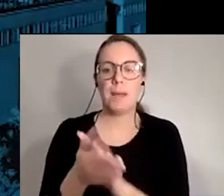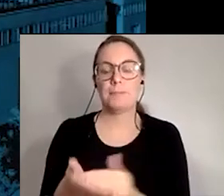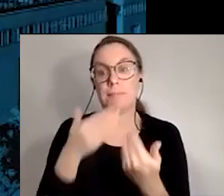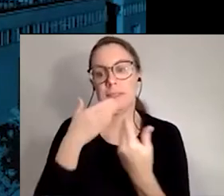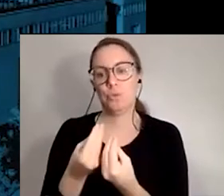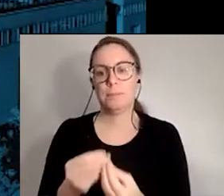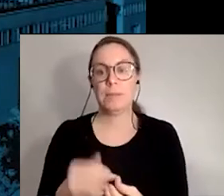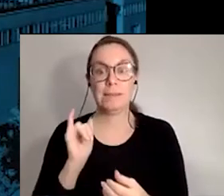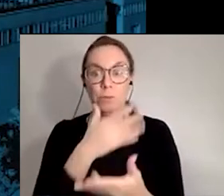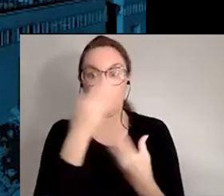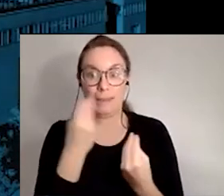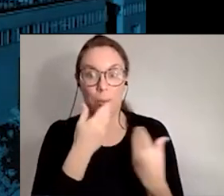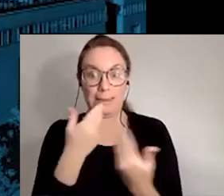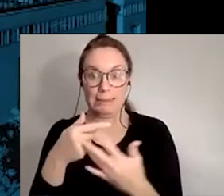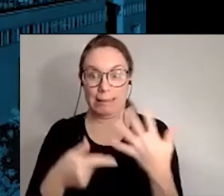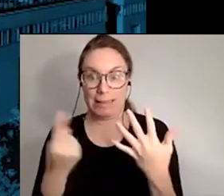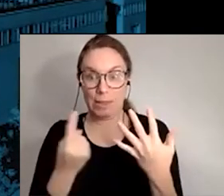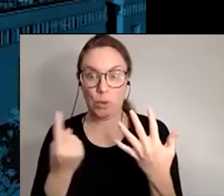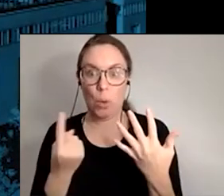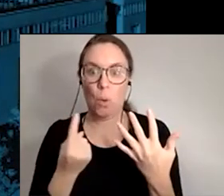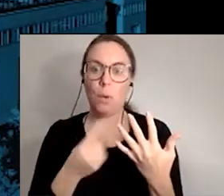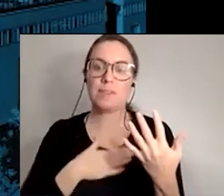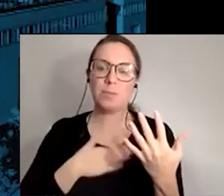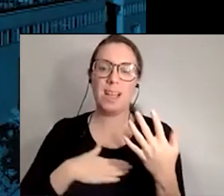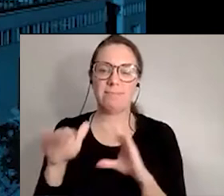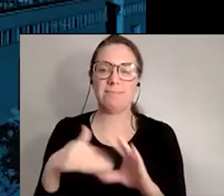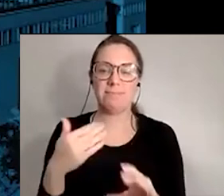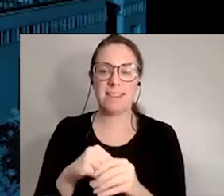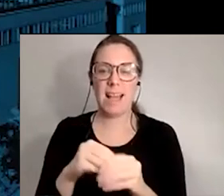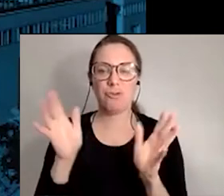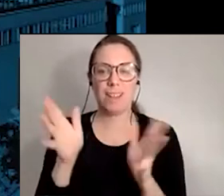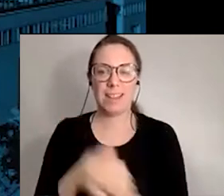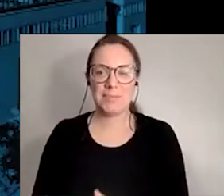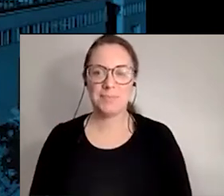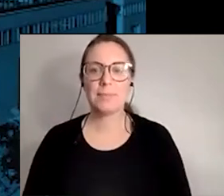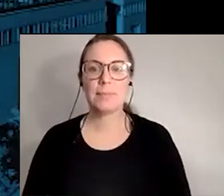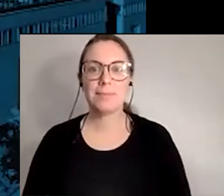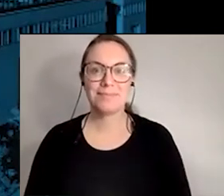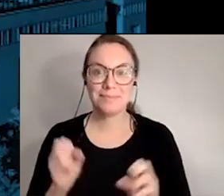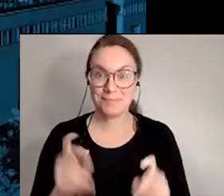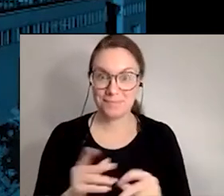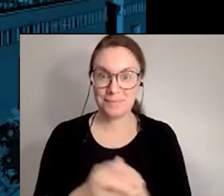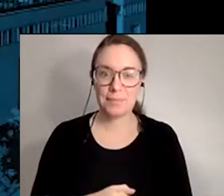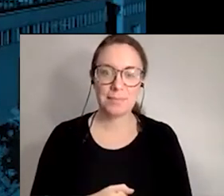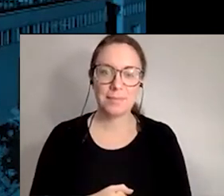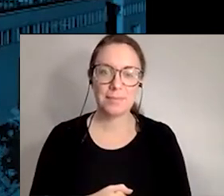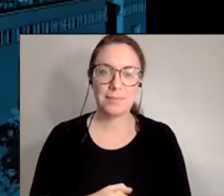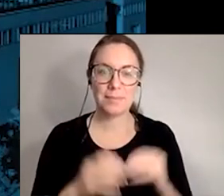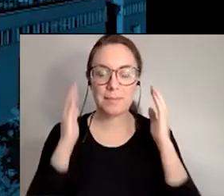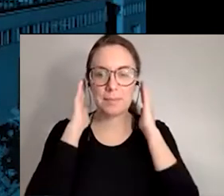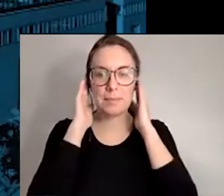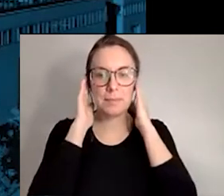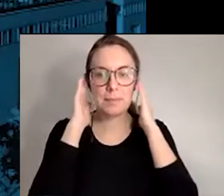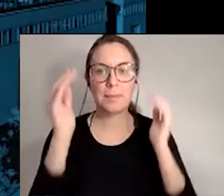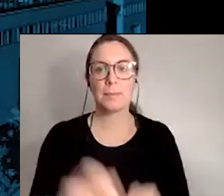en oubliant de remercier une personne, écrivez-moi dans le clavardage. Parfait. Je poursuis quelques